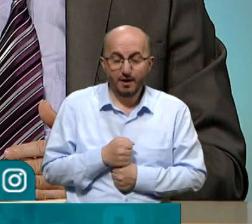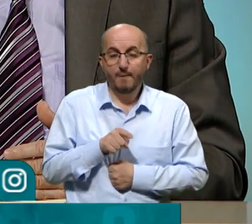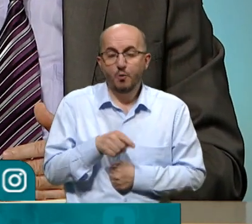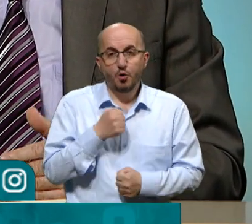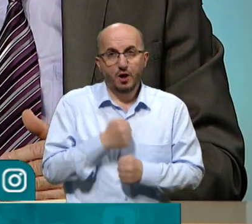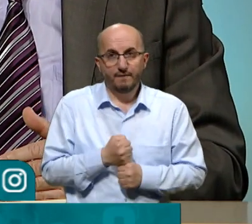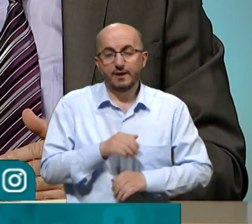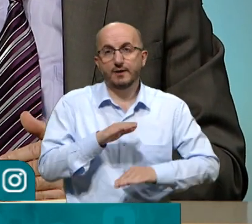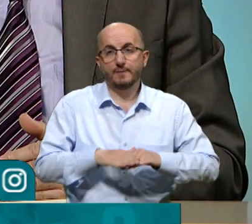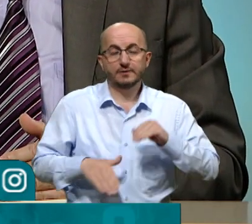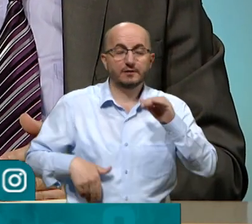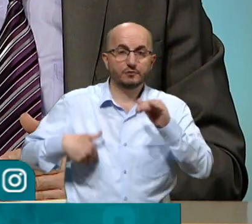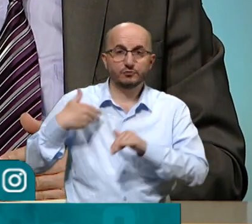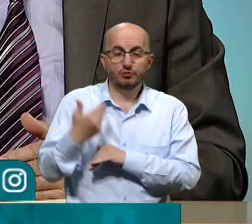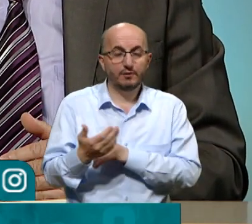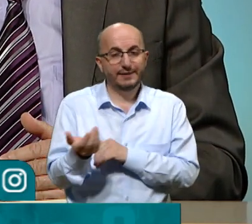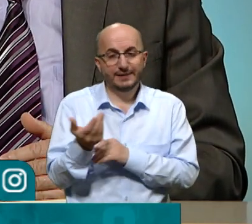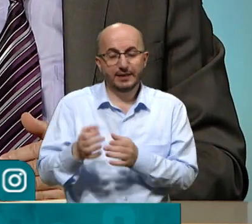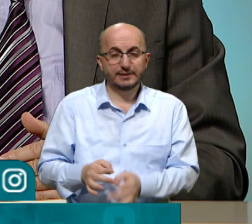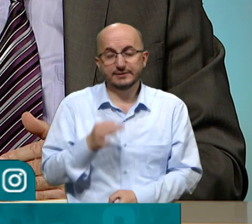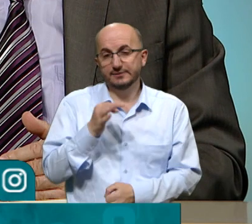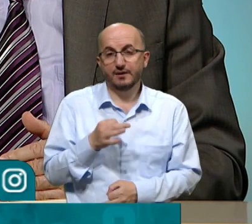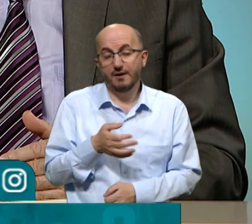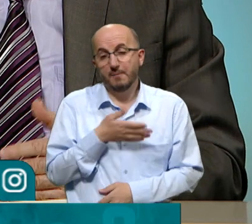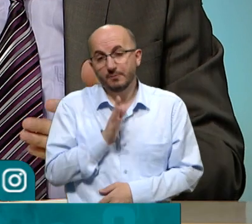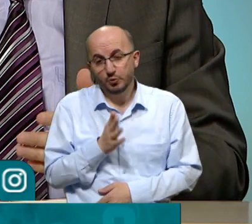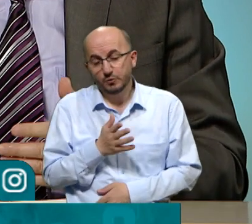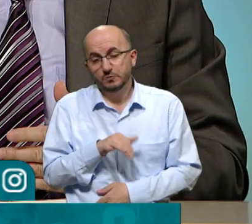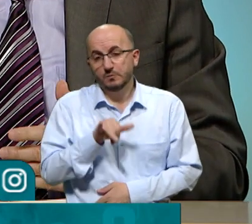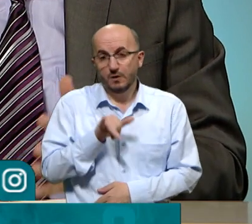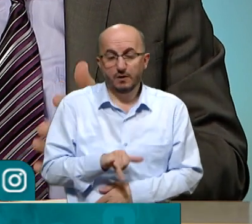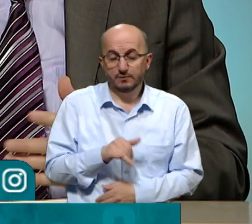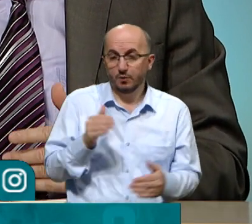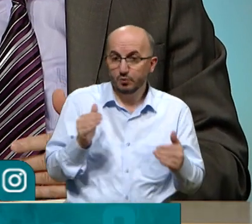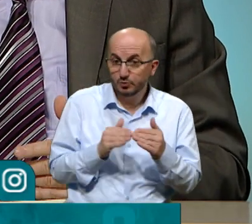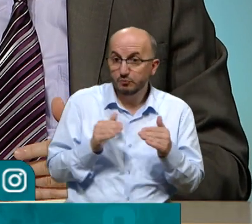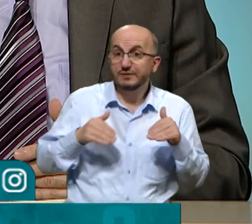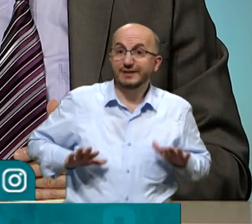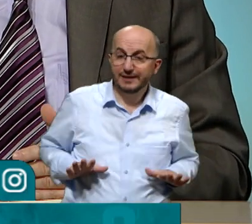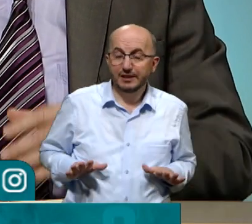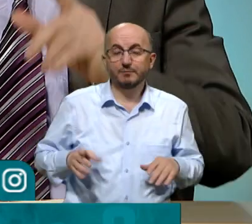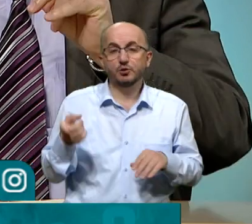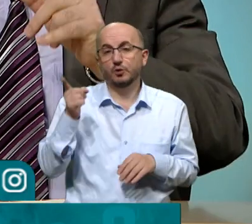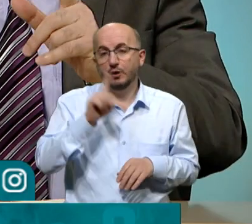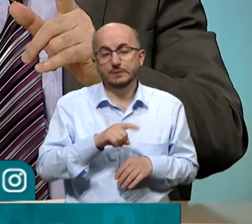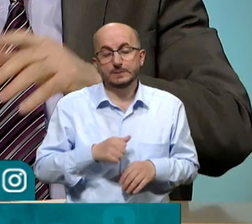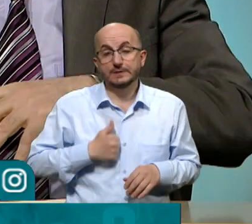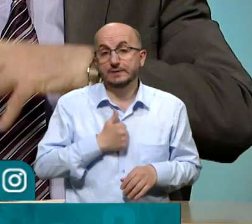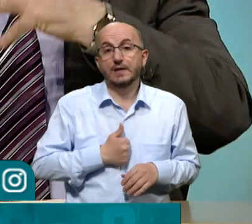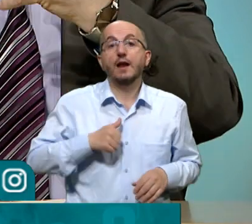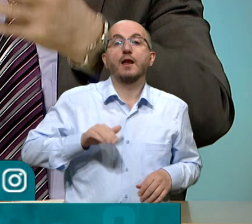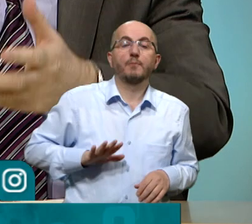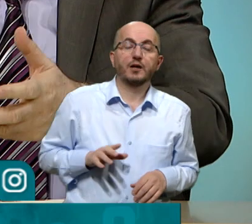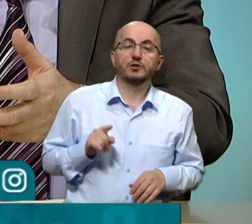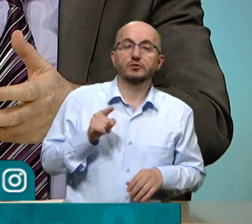bu görevleri yaptıktan sonra dilenen insan ve bilmiyoruz hakikaten uygun mu değil mi Dolayısıyla azarlamayın